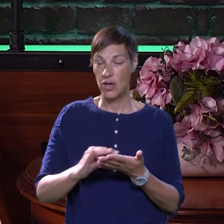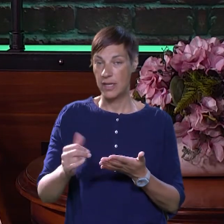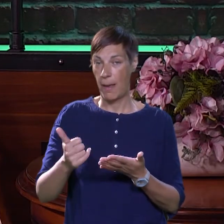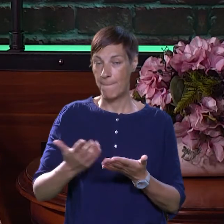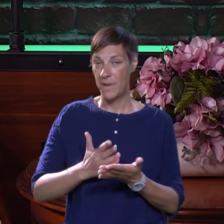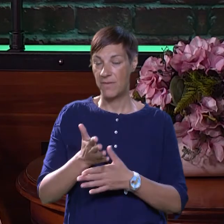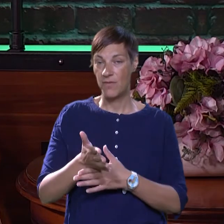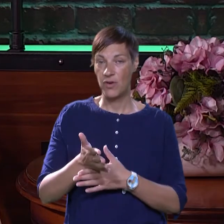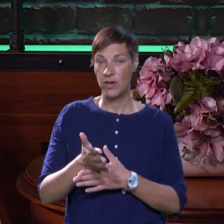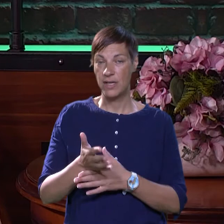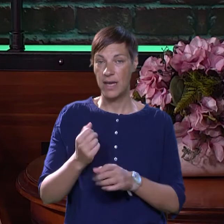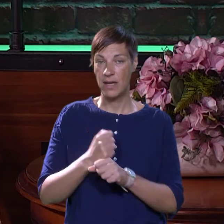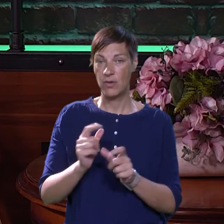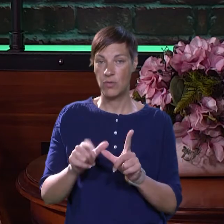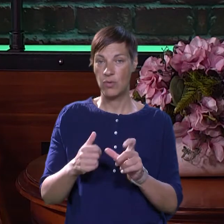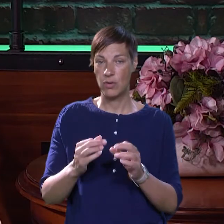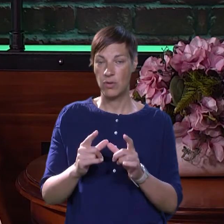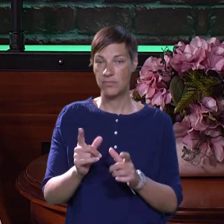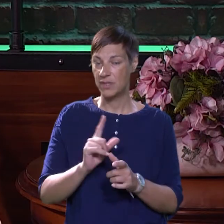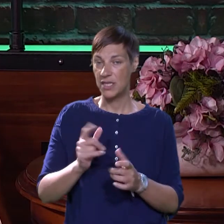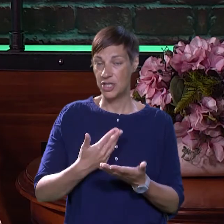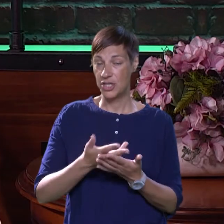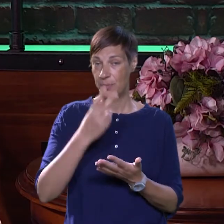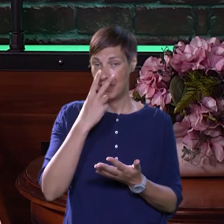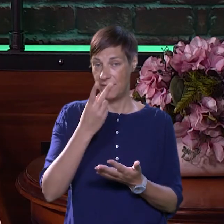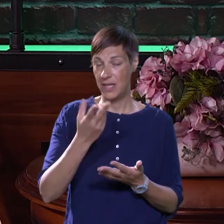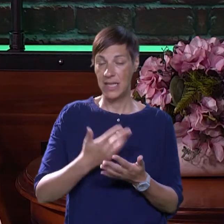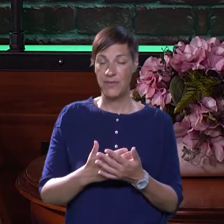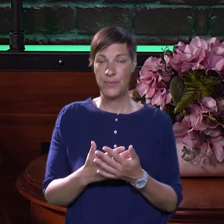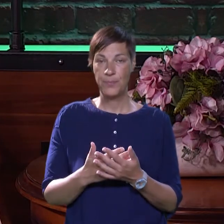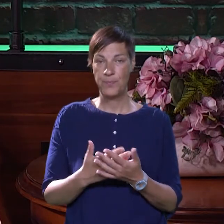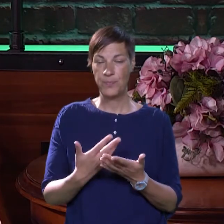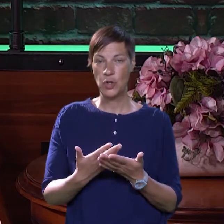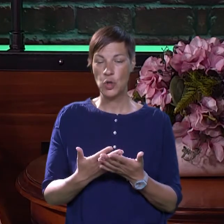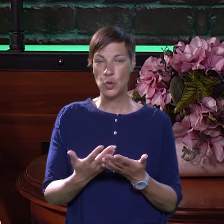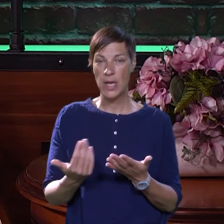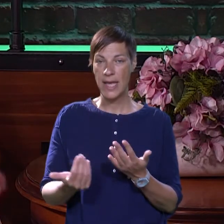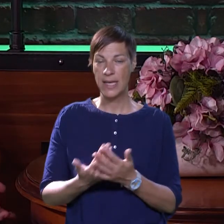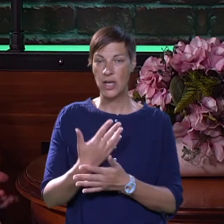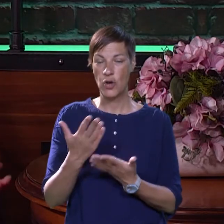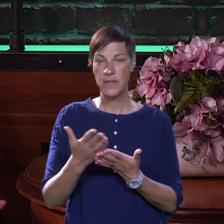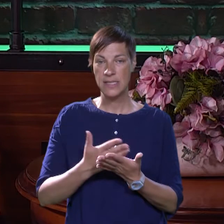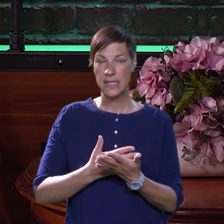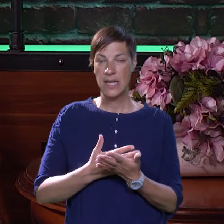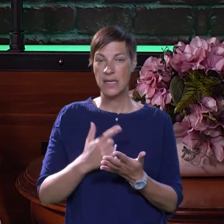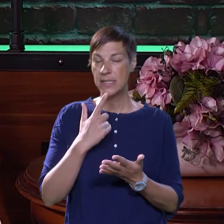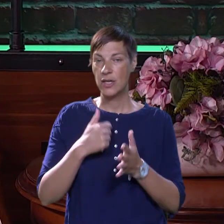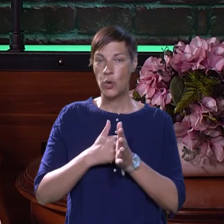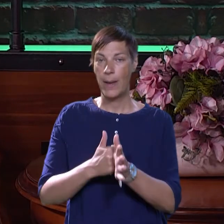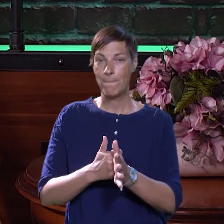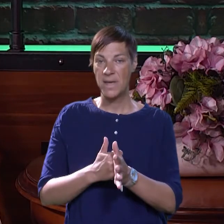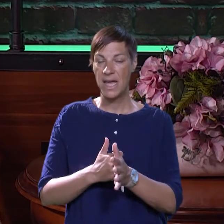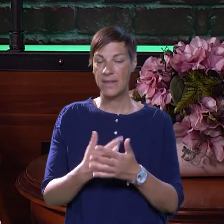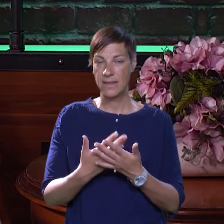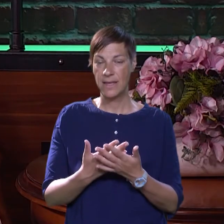ispadne prvi na tom, na Google tražilici, nećeš ni biti toliko vidljiv. Tako da i to su neki novi zadaci koji prate, a